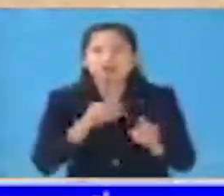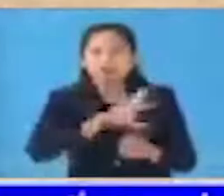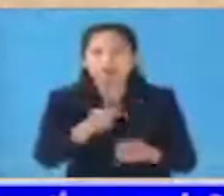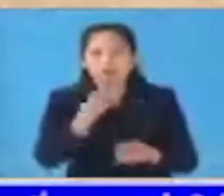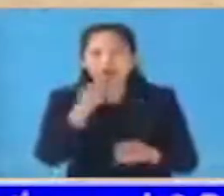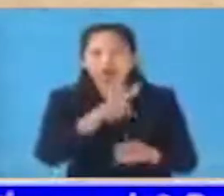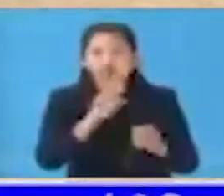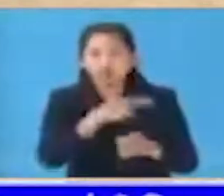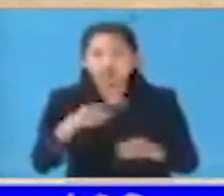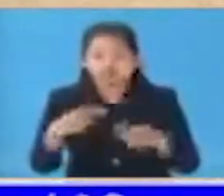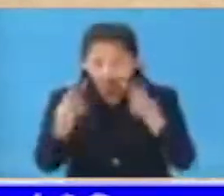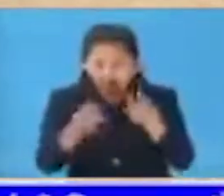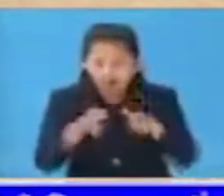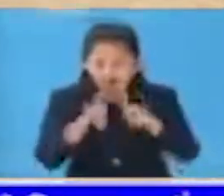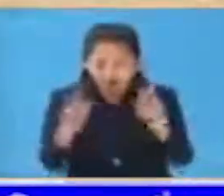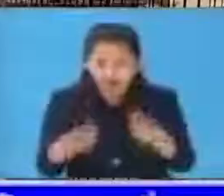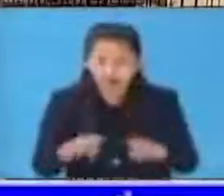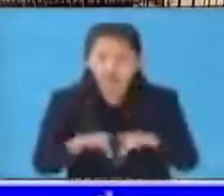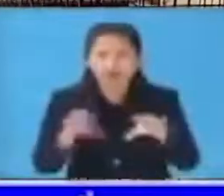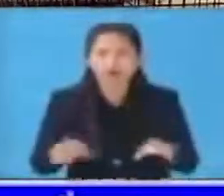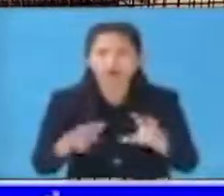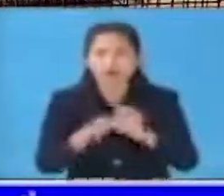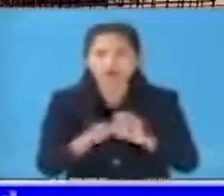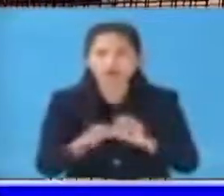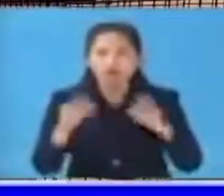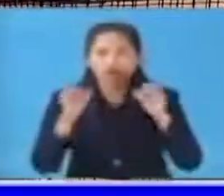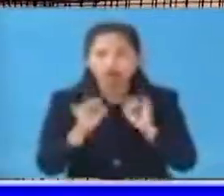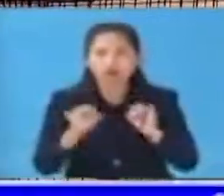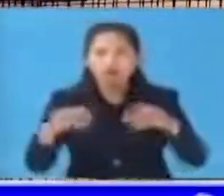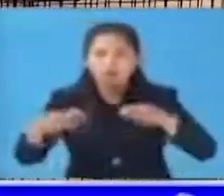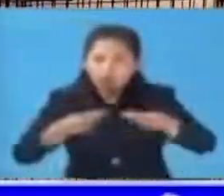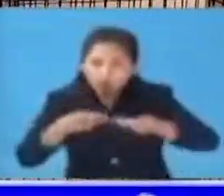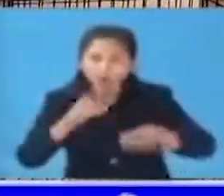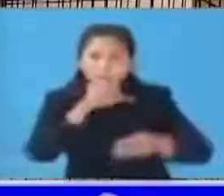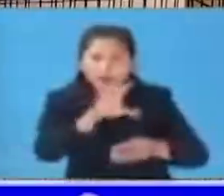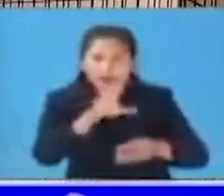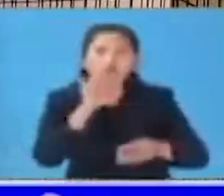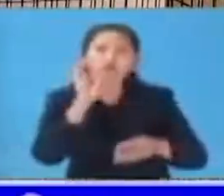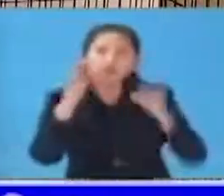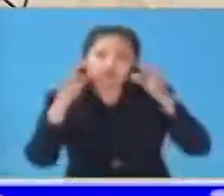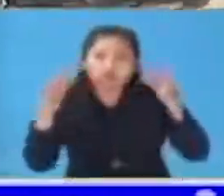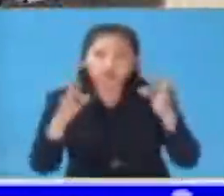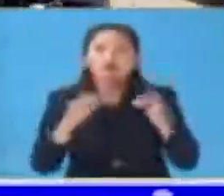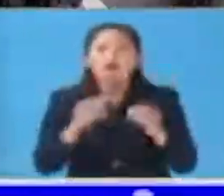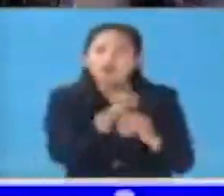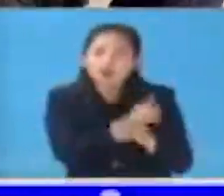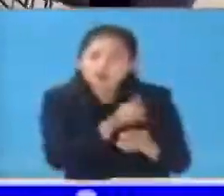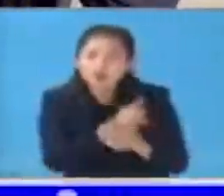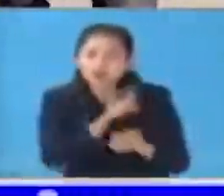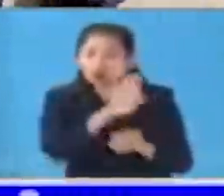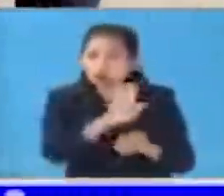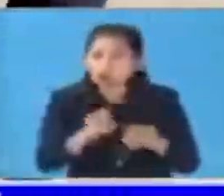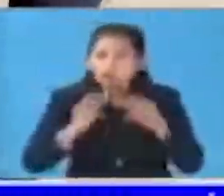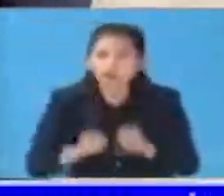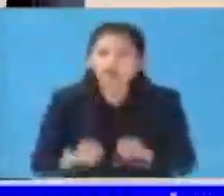ដោយជូនដំណឹងអំពីការយកឃើញជាសកលនៅក្នុងតំបន់ពាក់ព័ន្ធនឹងការប្រឆាំងនឹងការជួញដូរសត្វឆ្កែនិងឆ្មានិងអំពីនីវឲ្យពួក